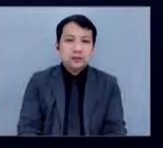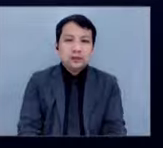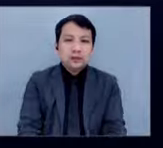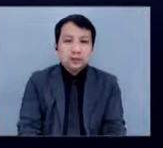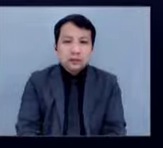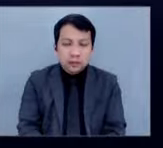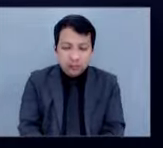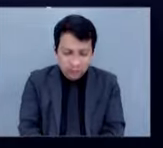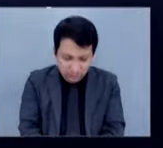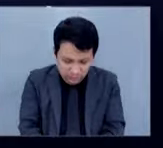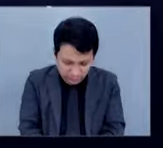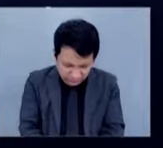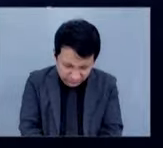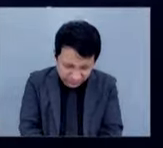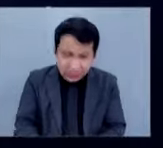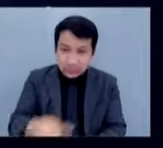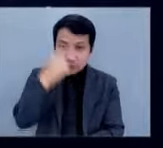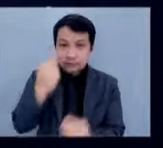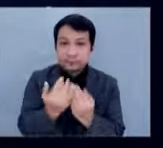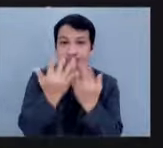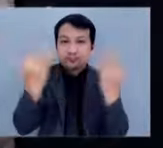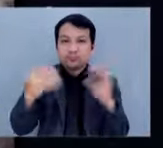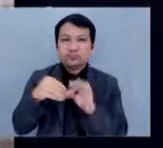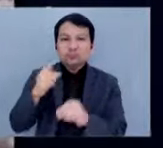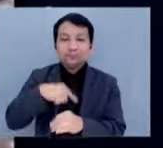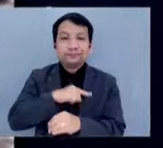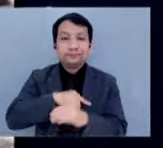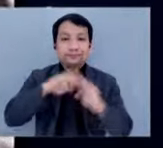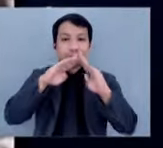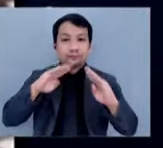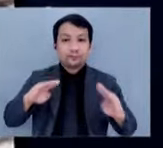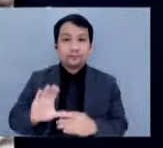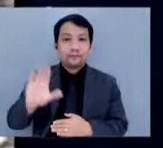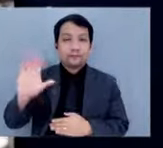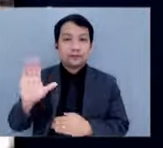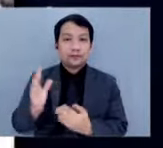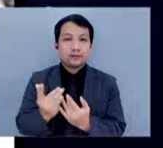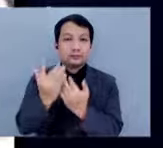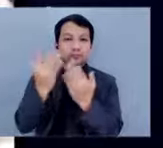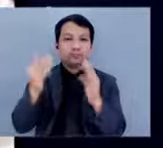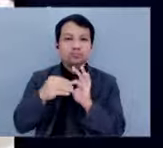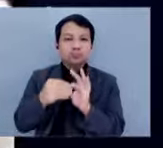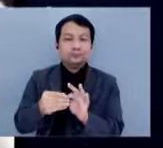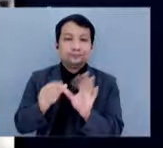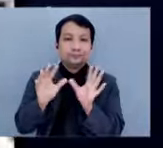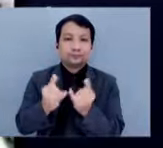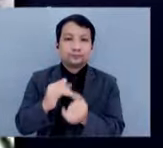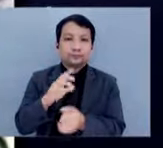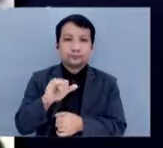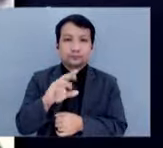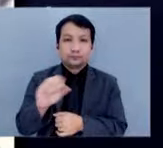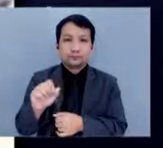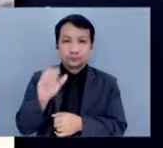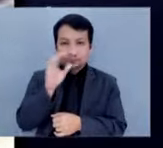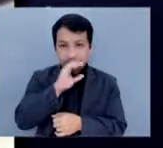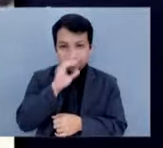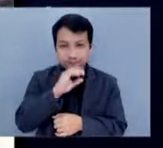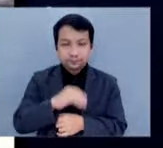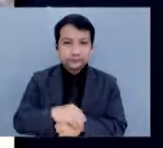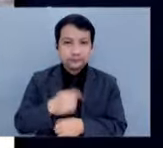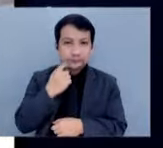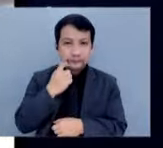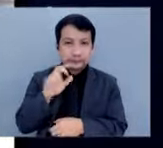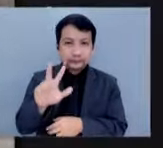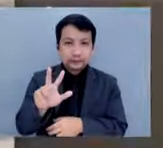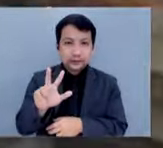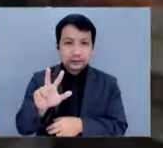Makapal at maitim na usok ang bumalot sa mga bahay na ito nang sumiklab ang sunog sa barangay Sambagdo sa Cebu City kaninang alas